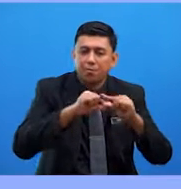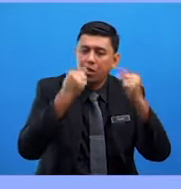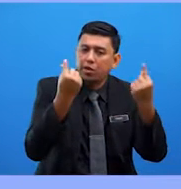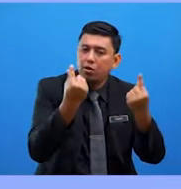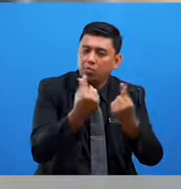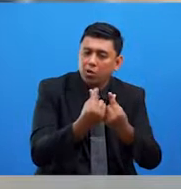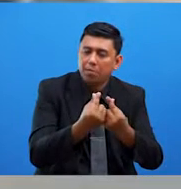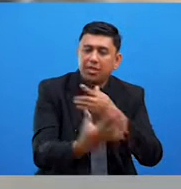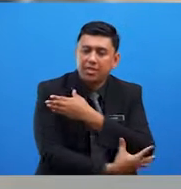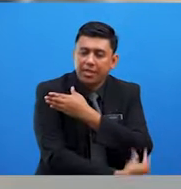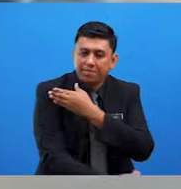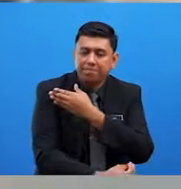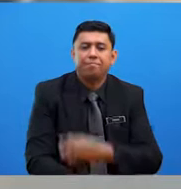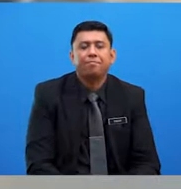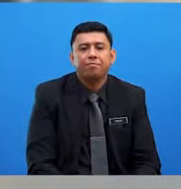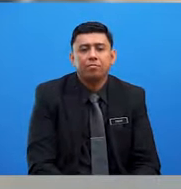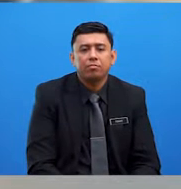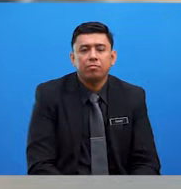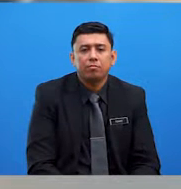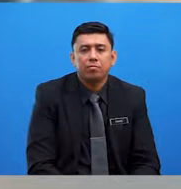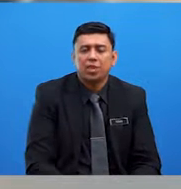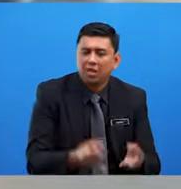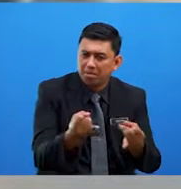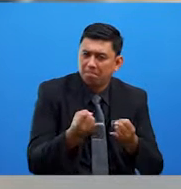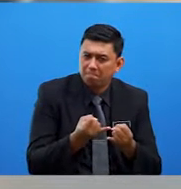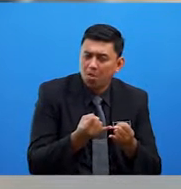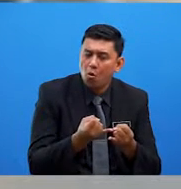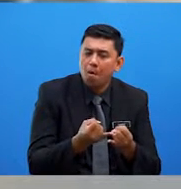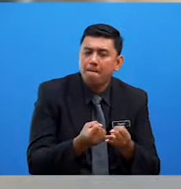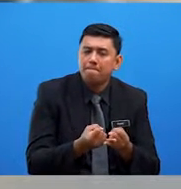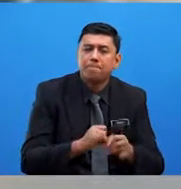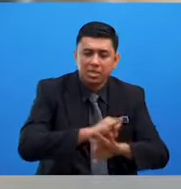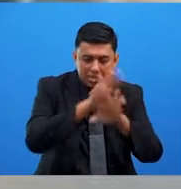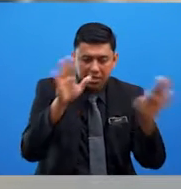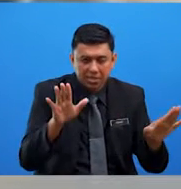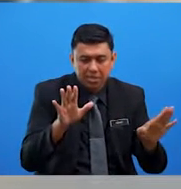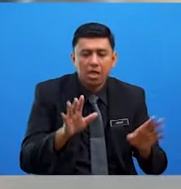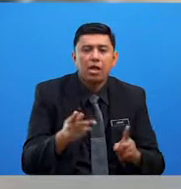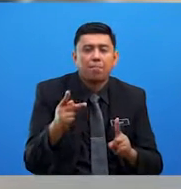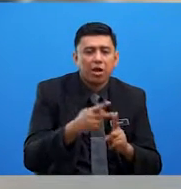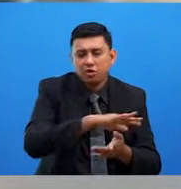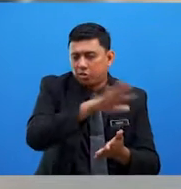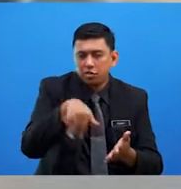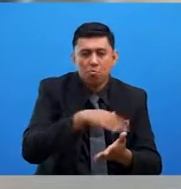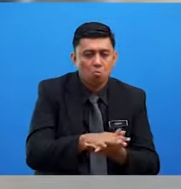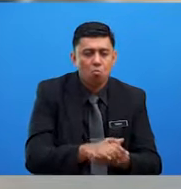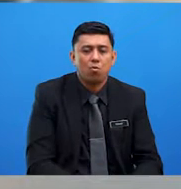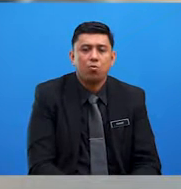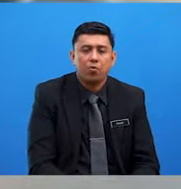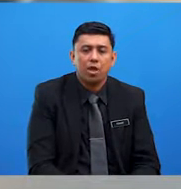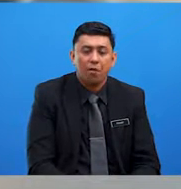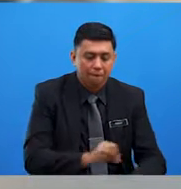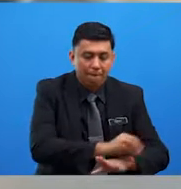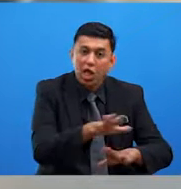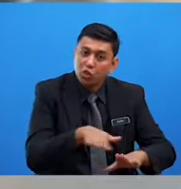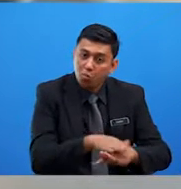miskin. Kini cikgu ingin menjelaskan kepada pelajar semua apakah faktor